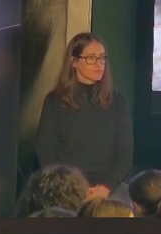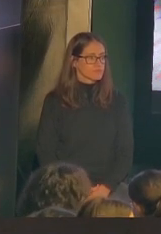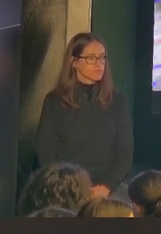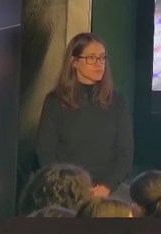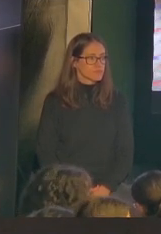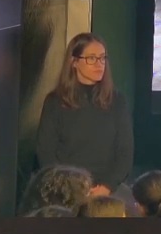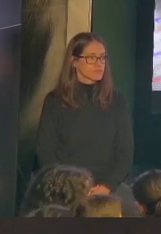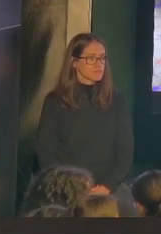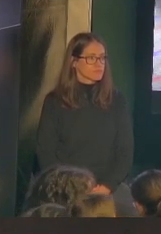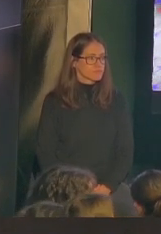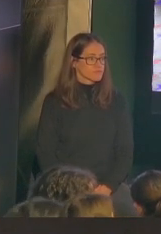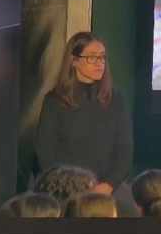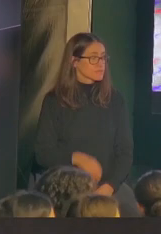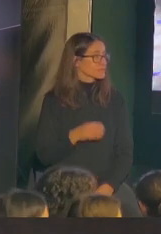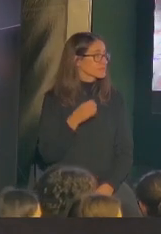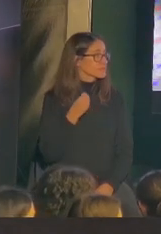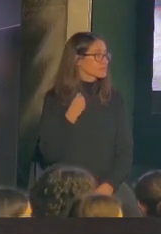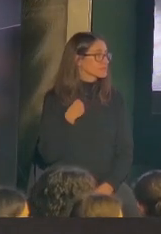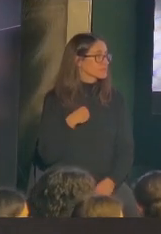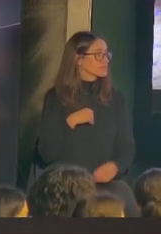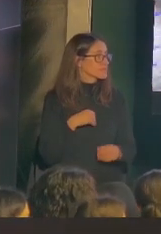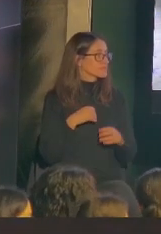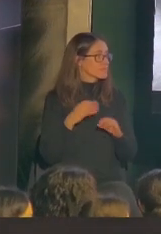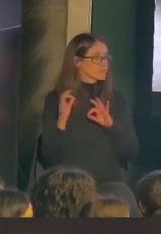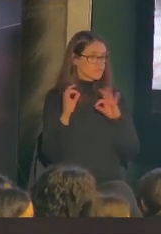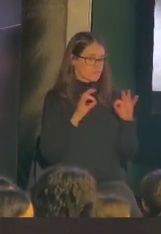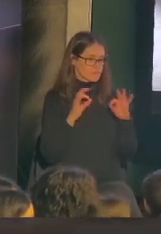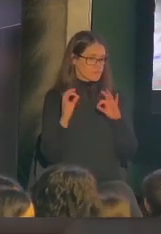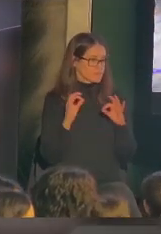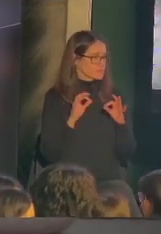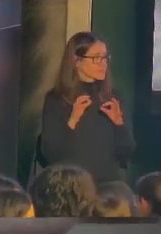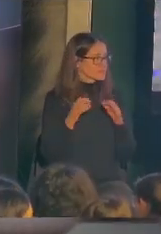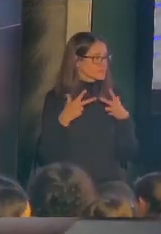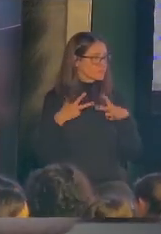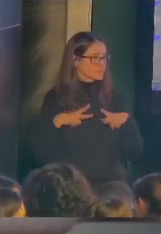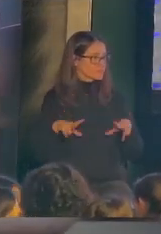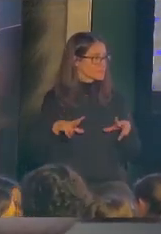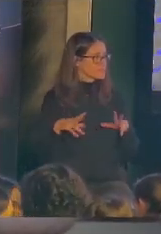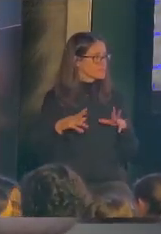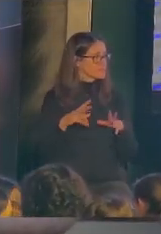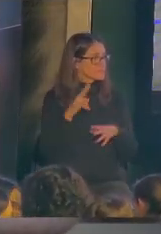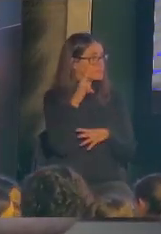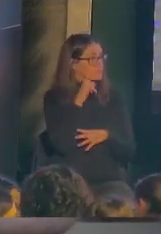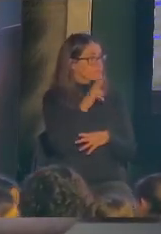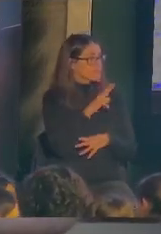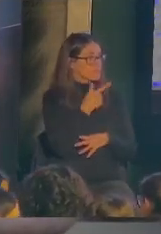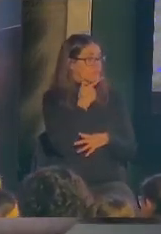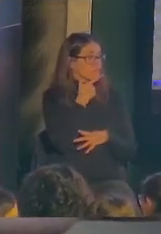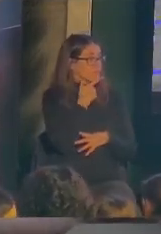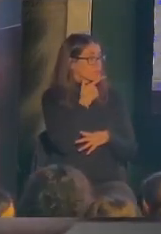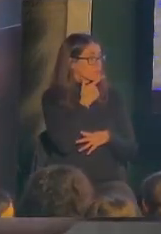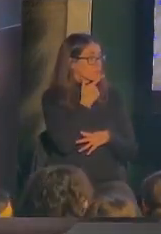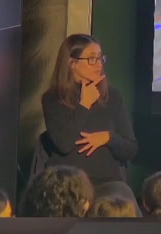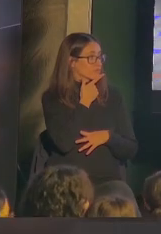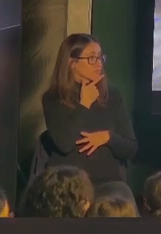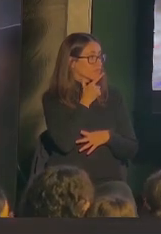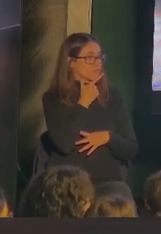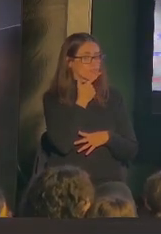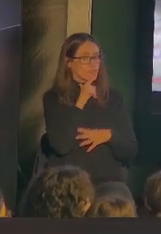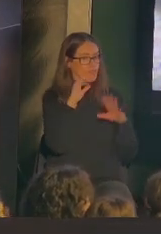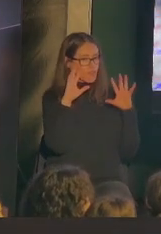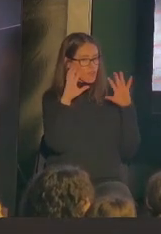Vale, que el gelificat el tinc aquí, que ja el tinc amb màniga i tot. Vale? Que veieu que té un color